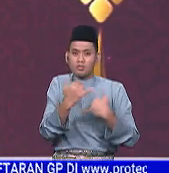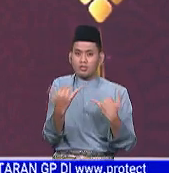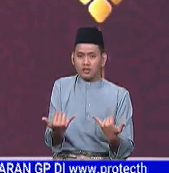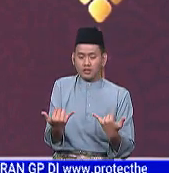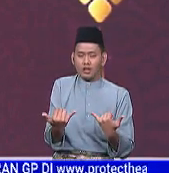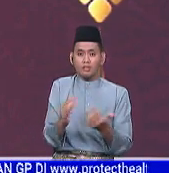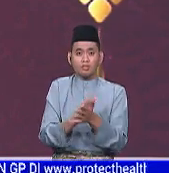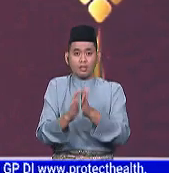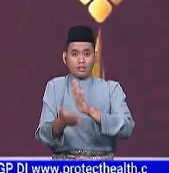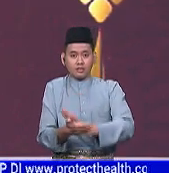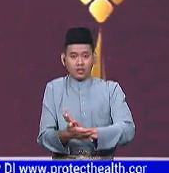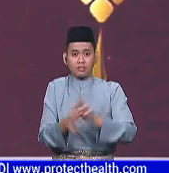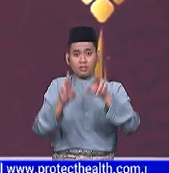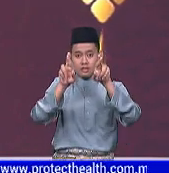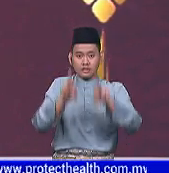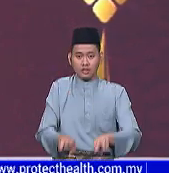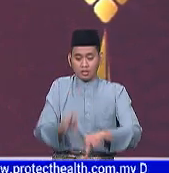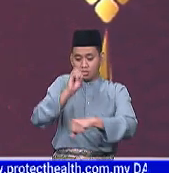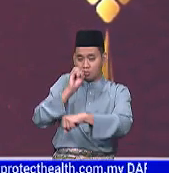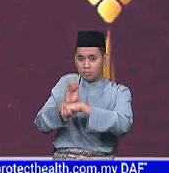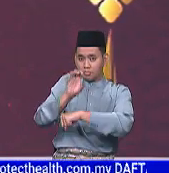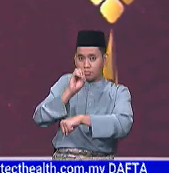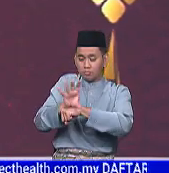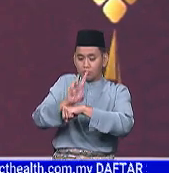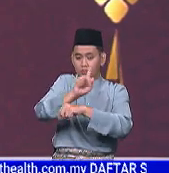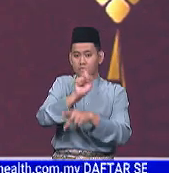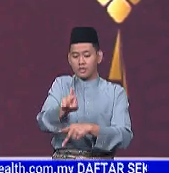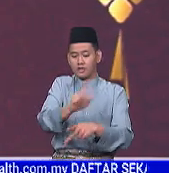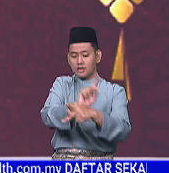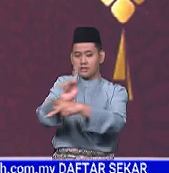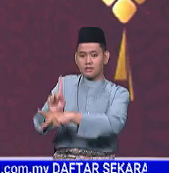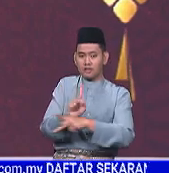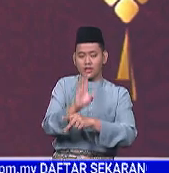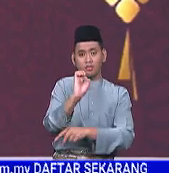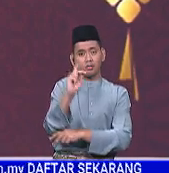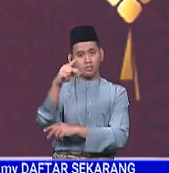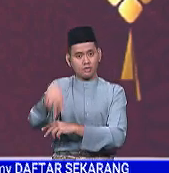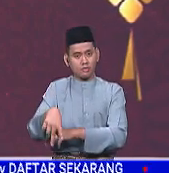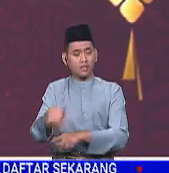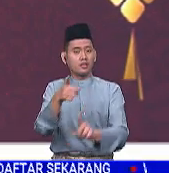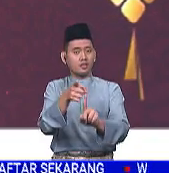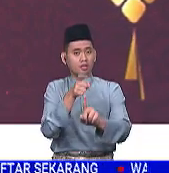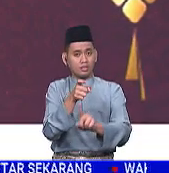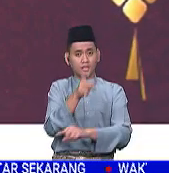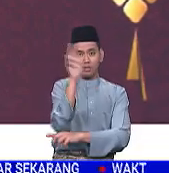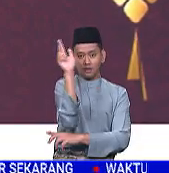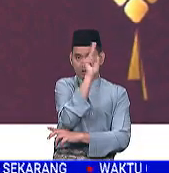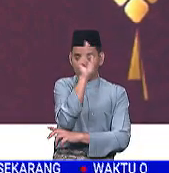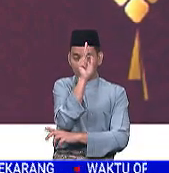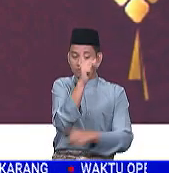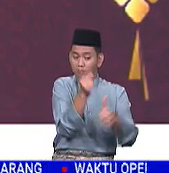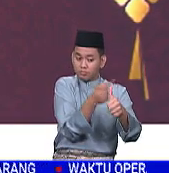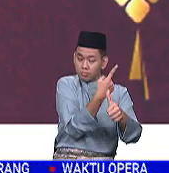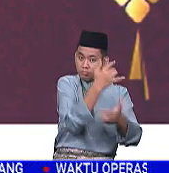Justru, masyarakat disaran meningkatkan kawalan kendiri serta mematuhi SOP yang ditetapkan kerajaan, termasuk duduk di